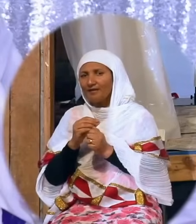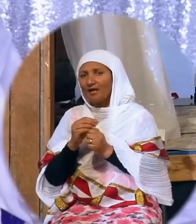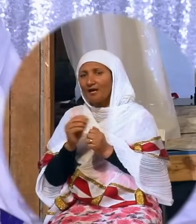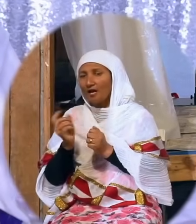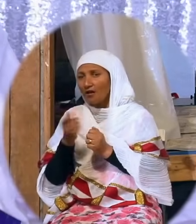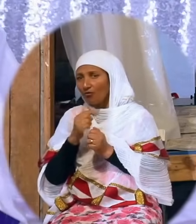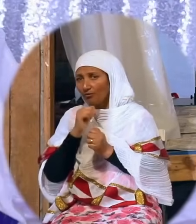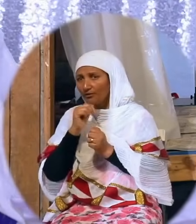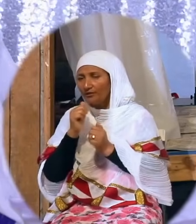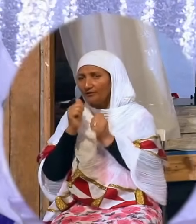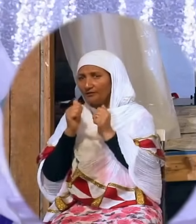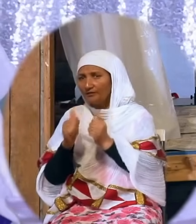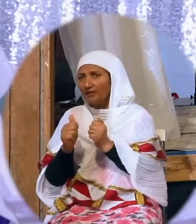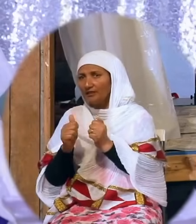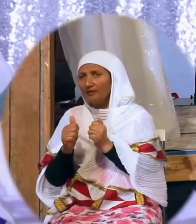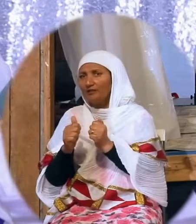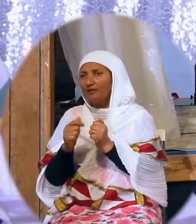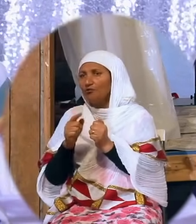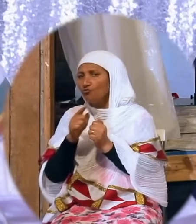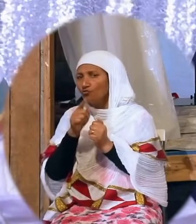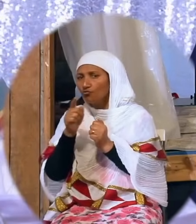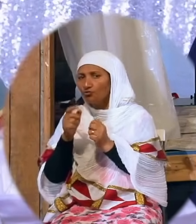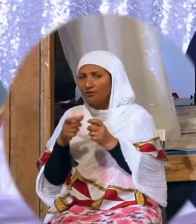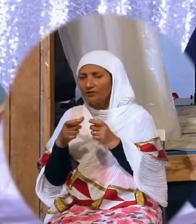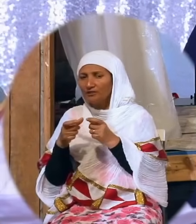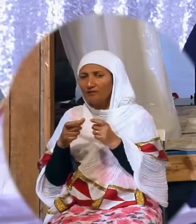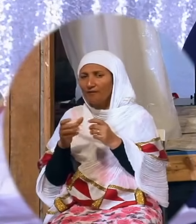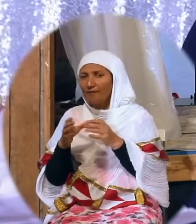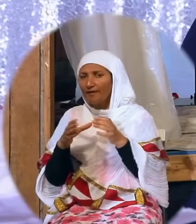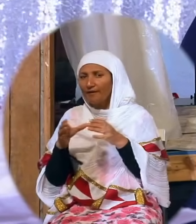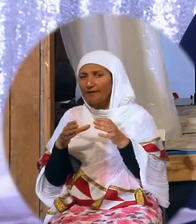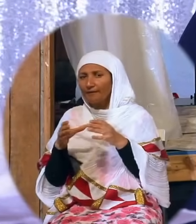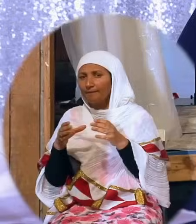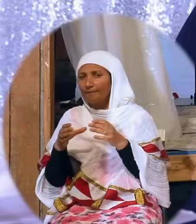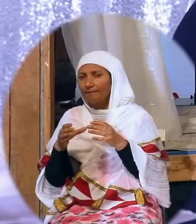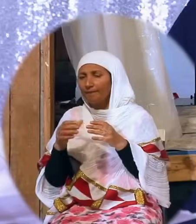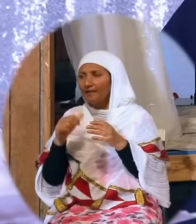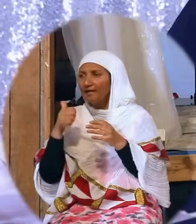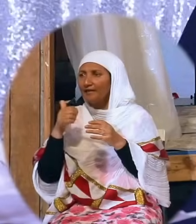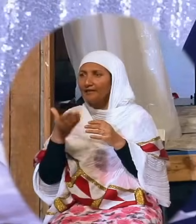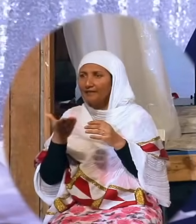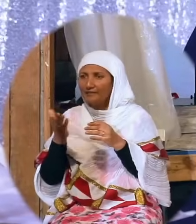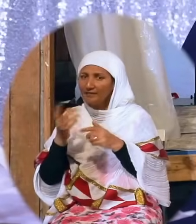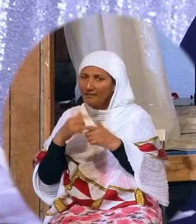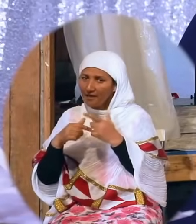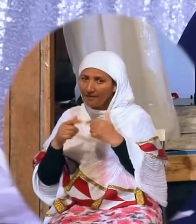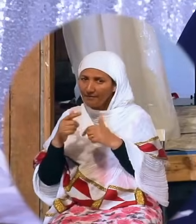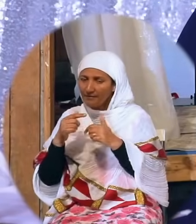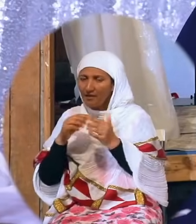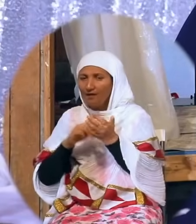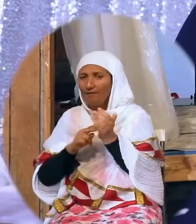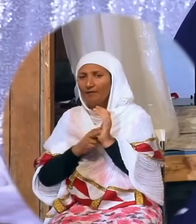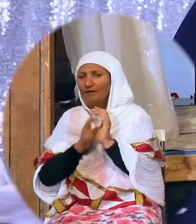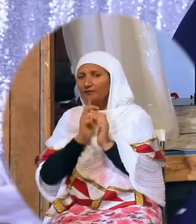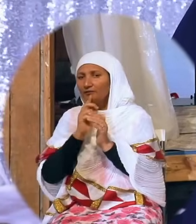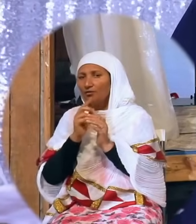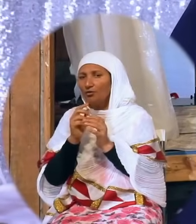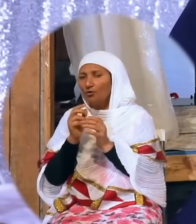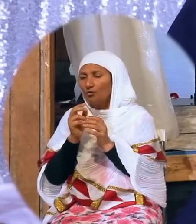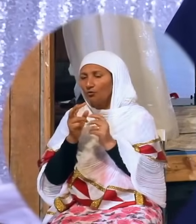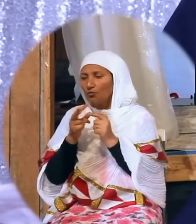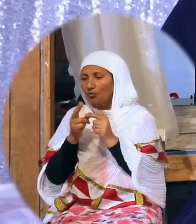ስለዚህ ልጆቹን ጀጅ ማድረግ ሌላ ደሞ ነገር እንዳያመጣ ማለት አያችሁ ቁርጣቋም